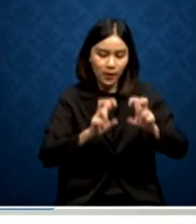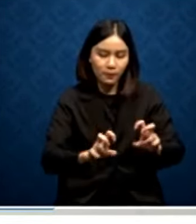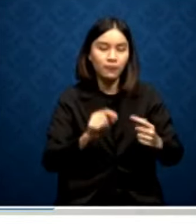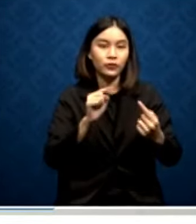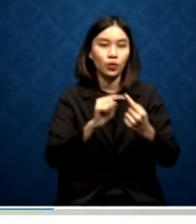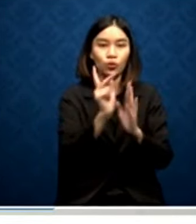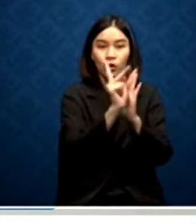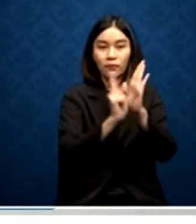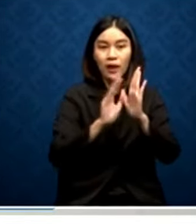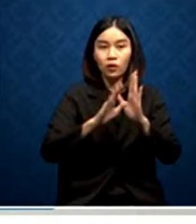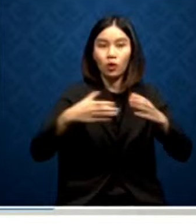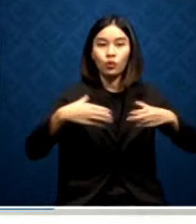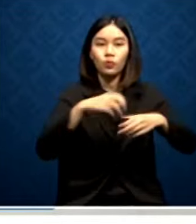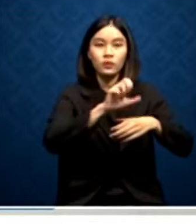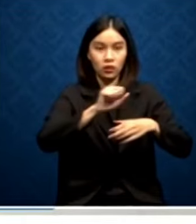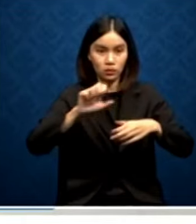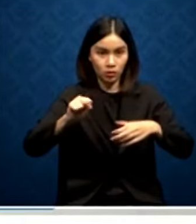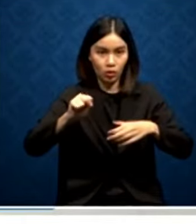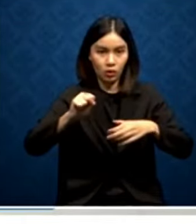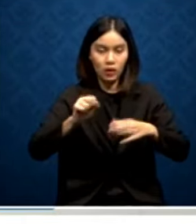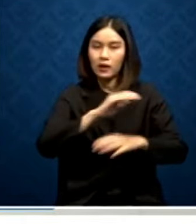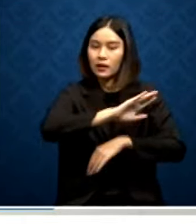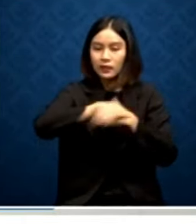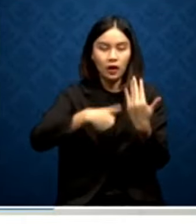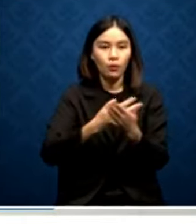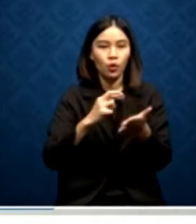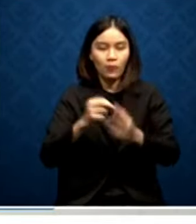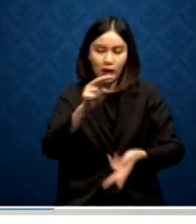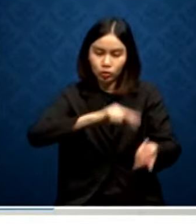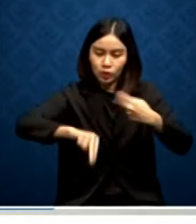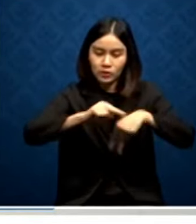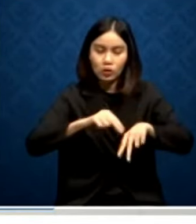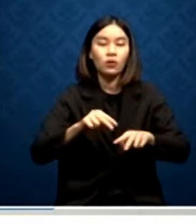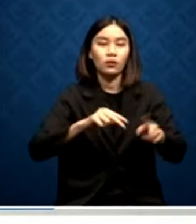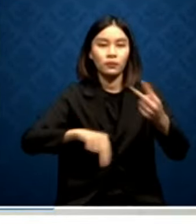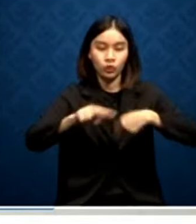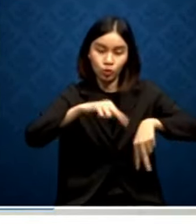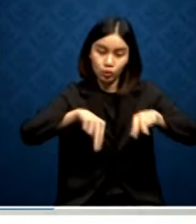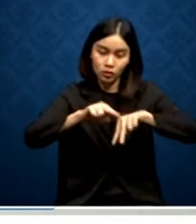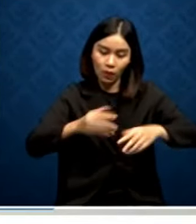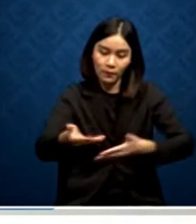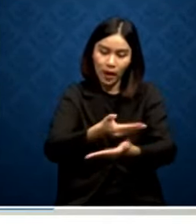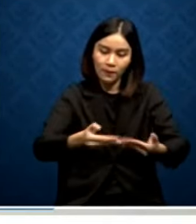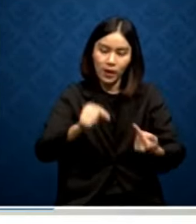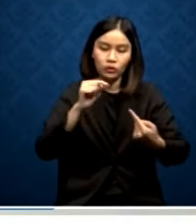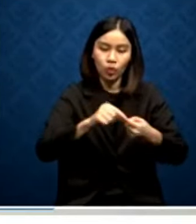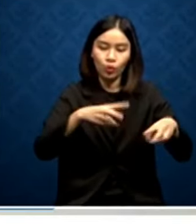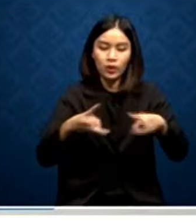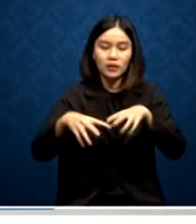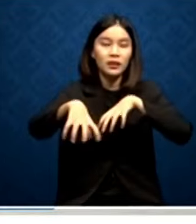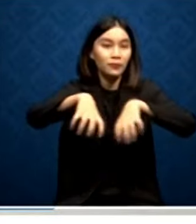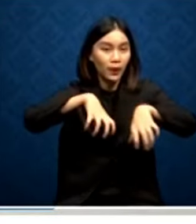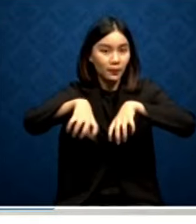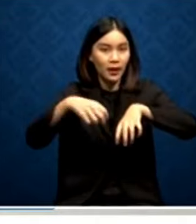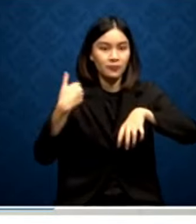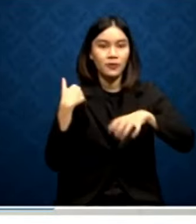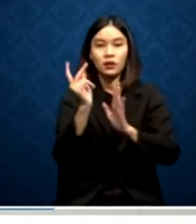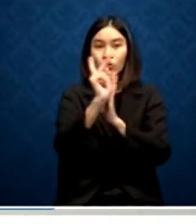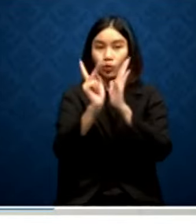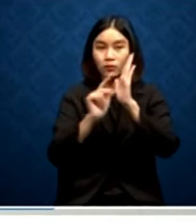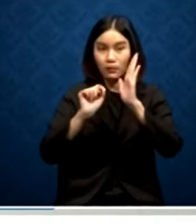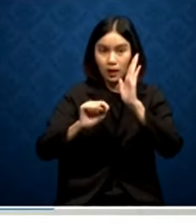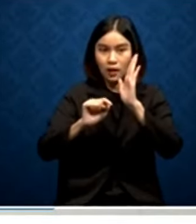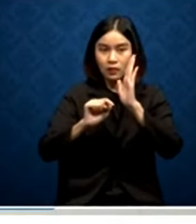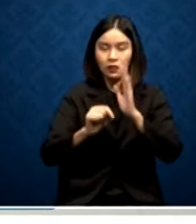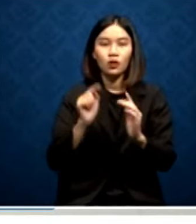แทนราษฎรสิ่งเหล่านี้คือการตรวจสอบควบคุมระดับการบริหารโดยใช้กฎหมายเพราะ